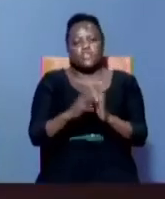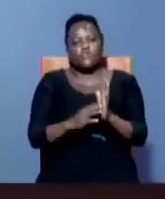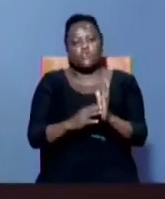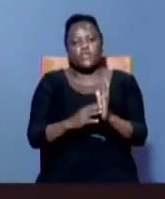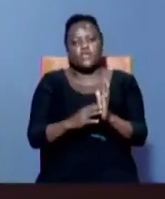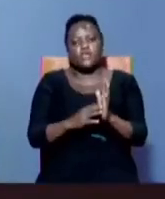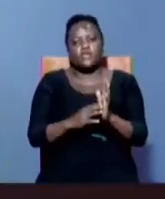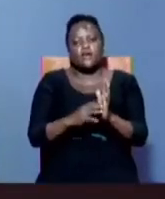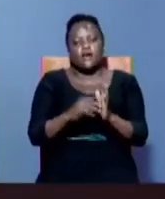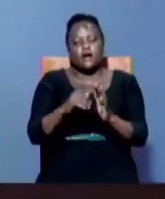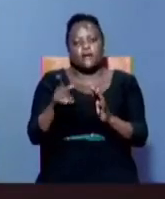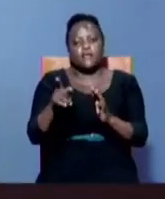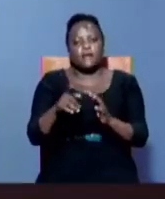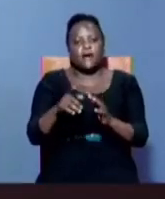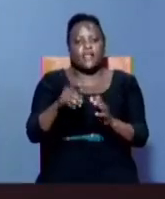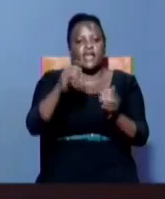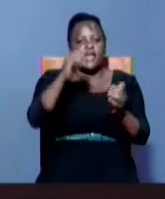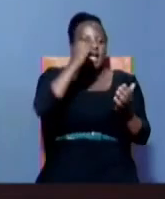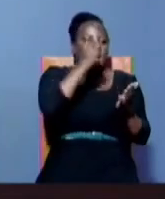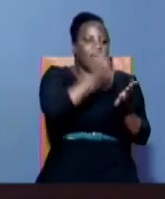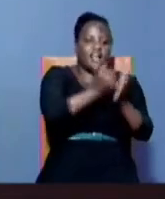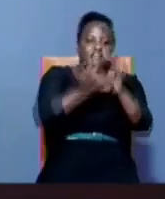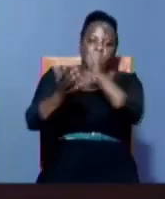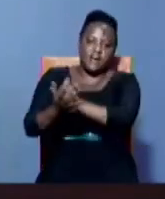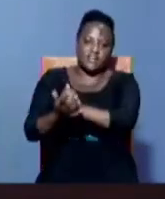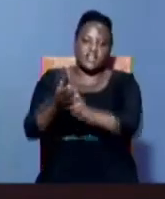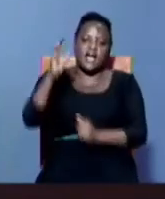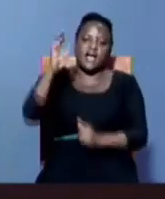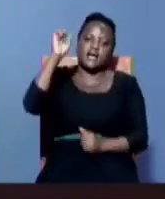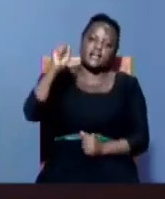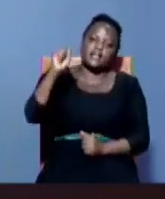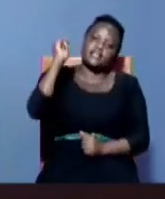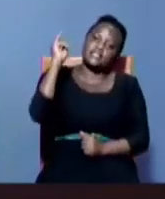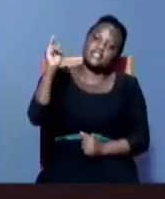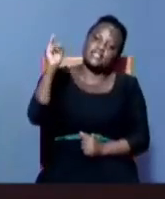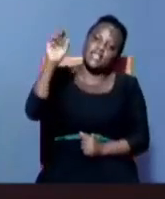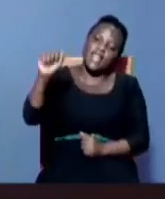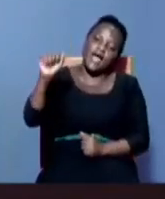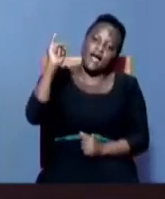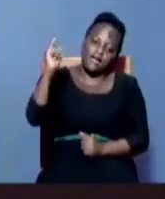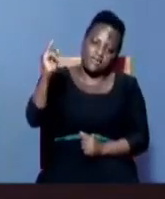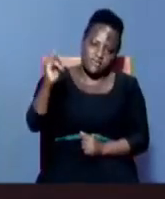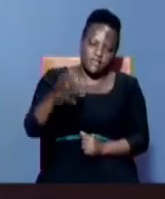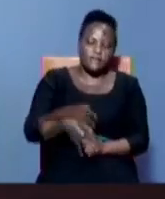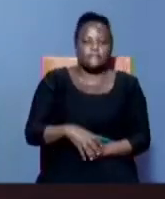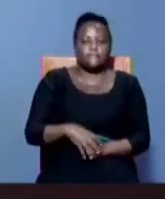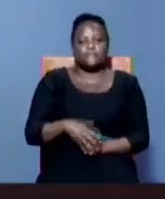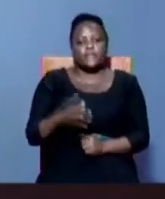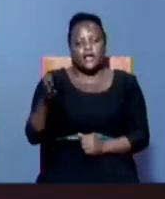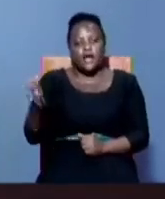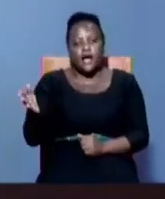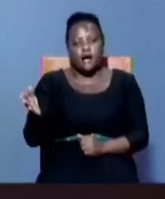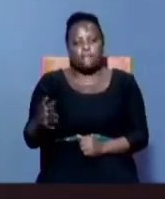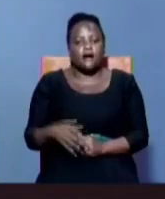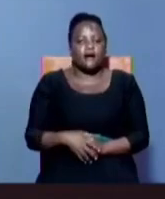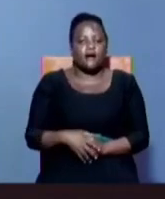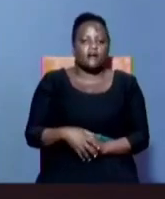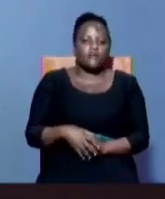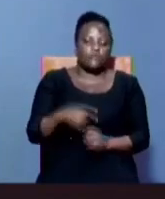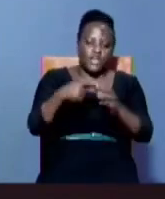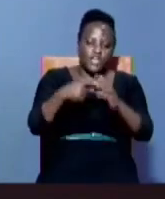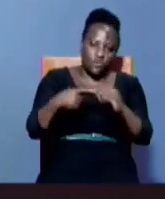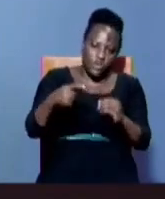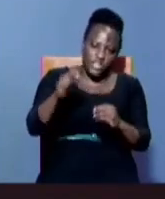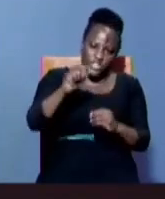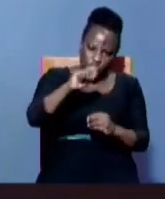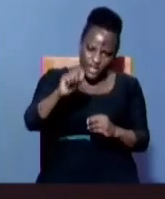Kalvari, hapa ni pale Sinai, juu ya vilele vya milima miwili, hapa Sinai na hapa Golgotha. Hapa kuna kidole